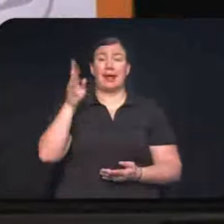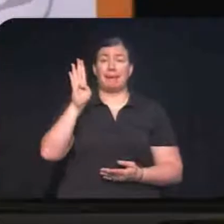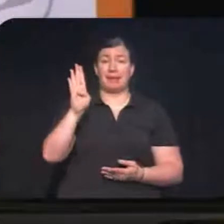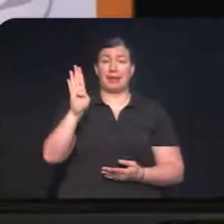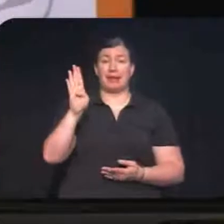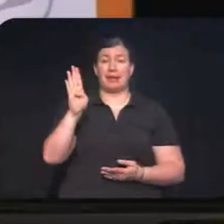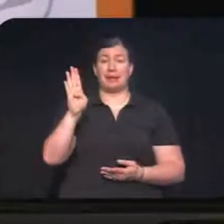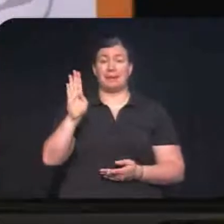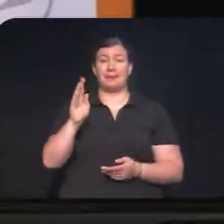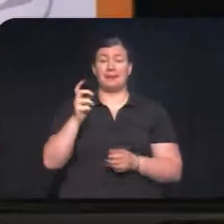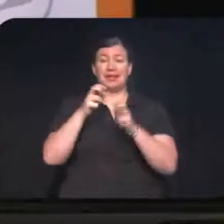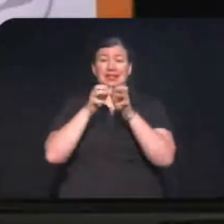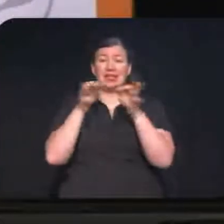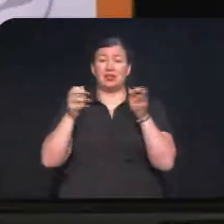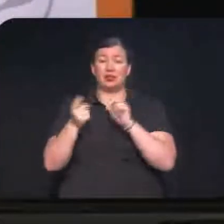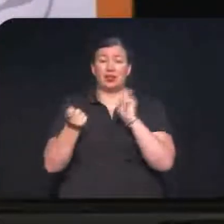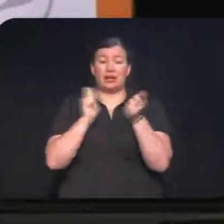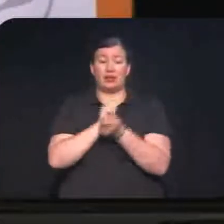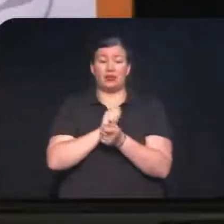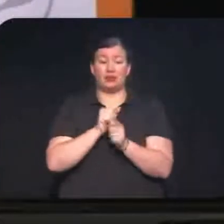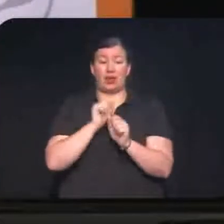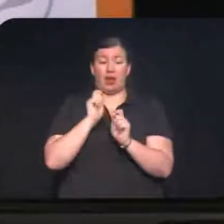satzungsänderungsantrag 26